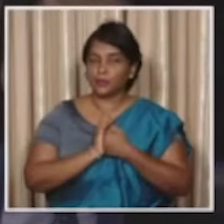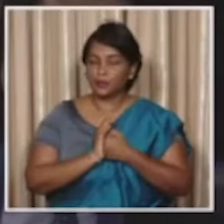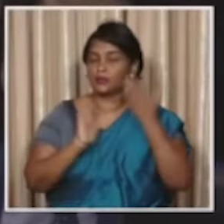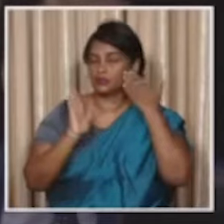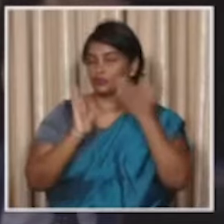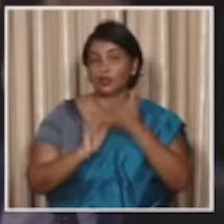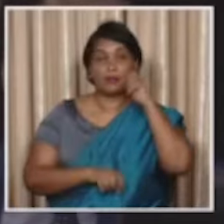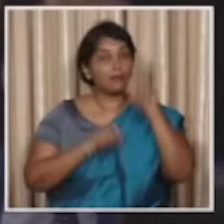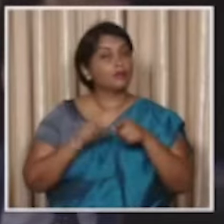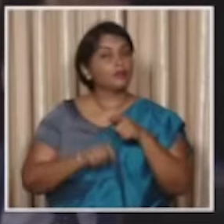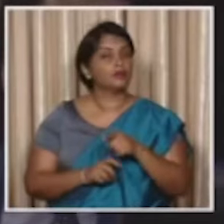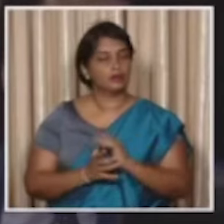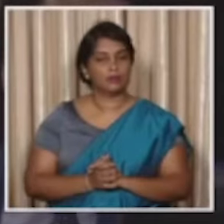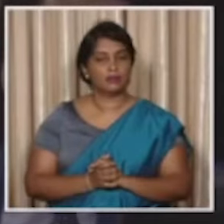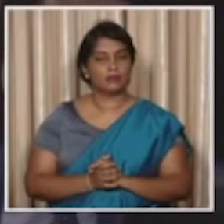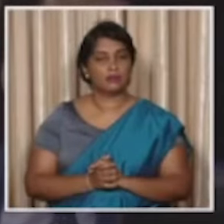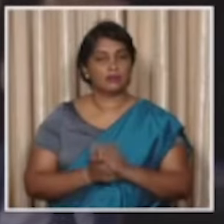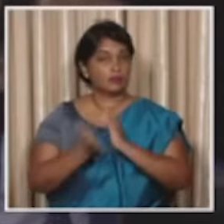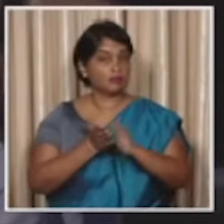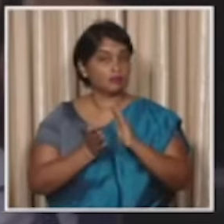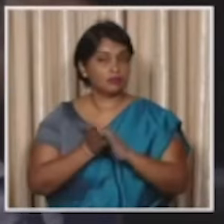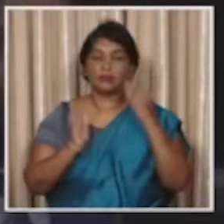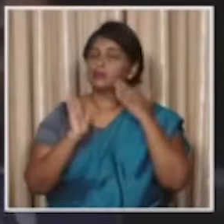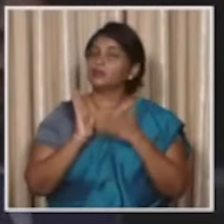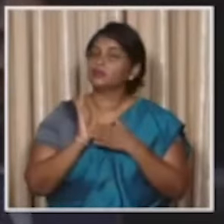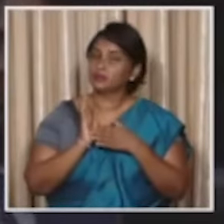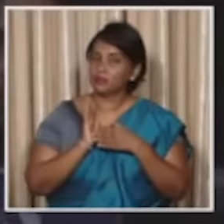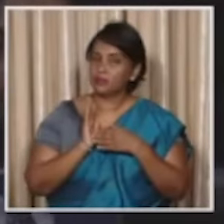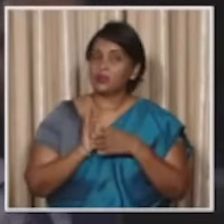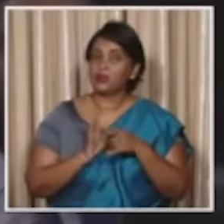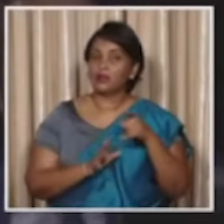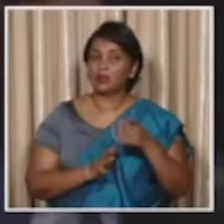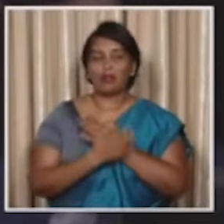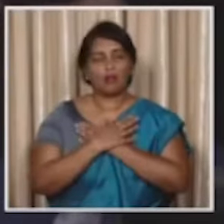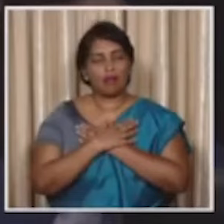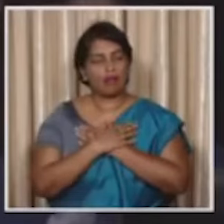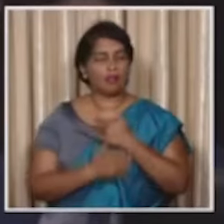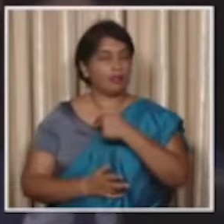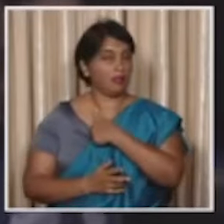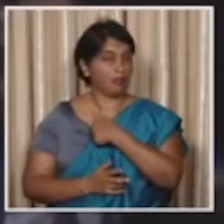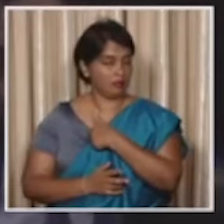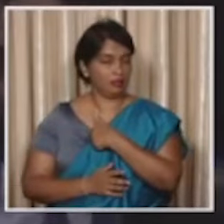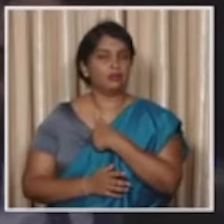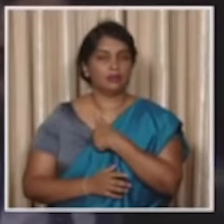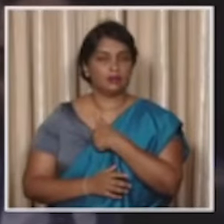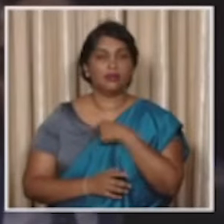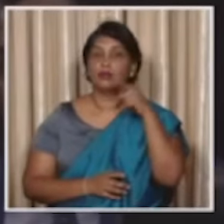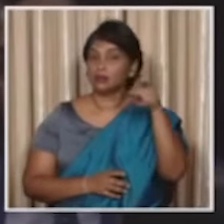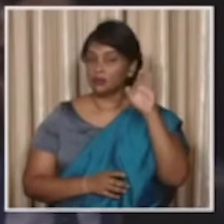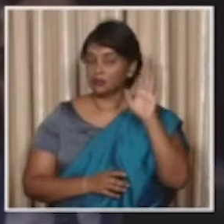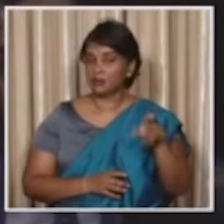ජනතාව එතුමා කරපු සේවයට එතුමාගේ දින ආදරණීය හදවතට